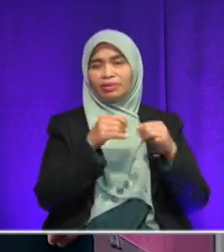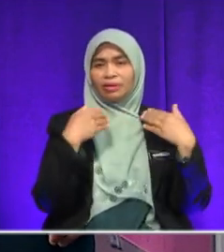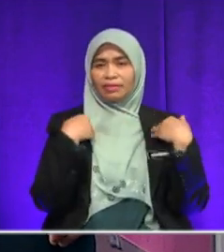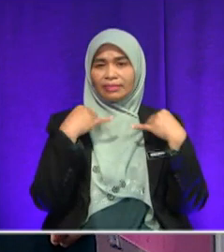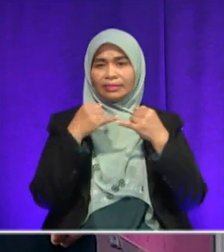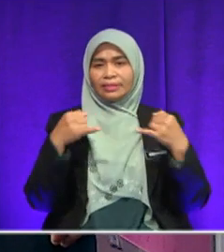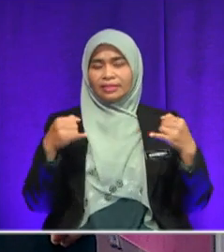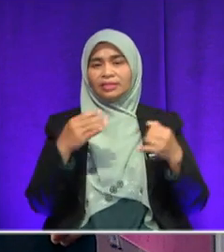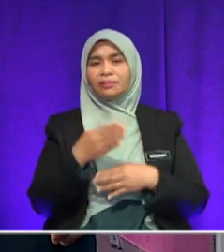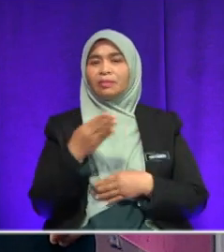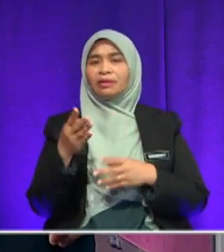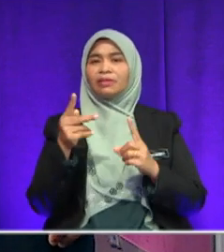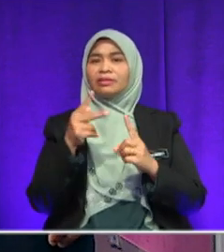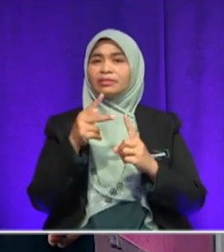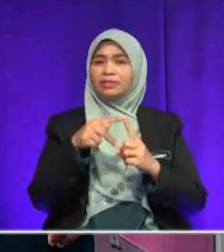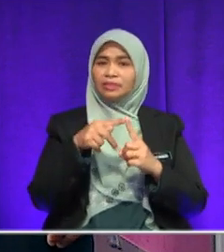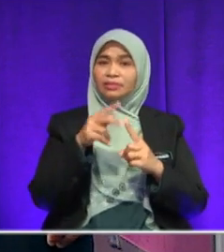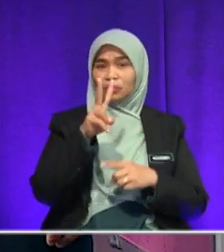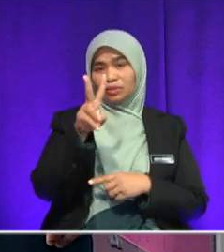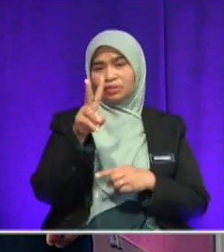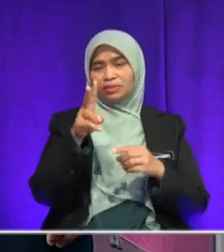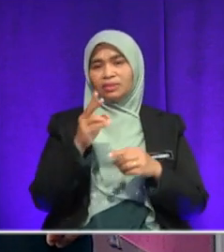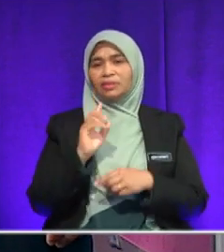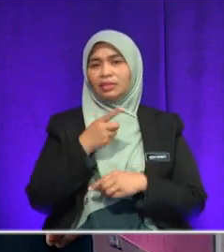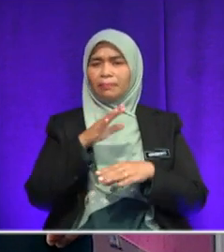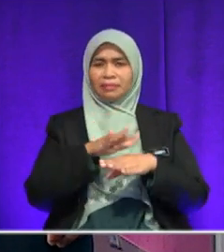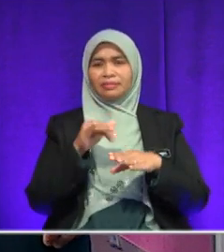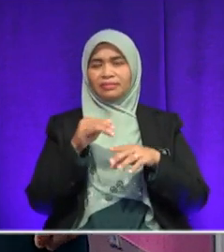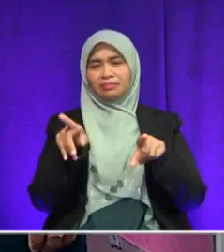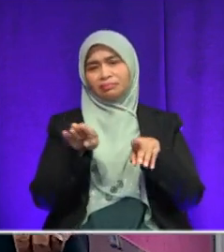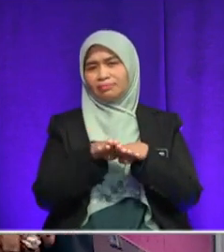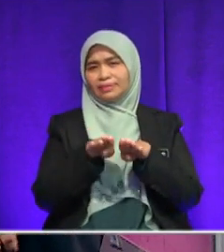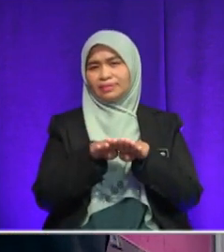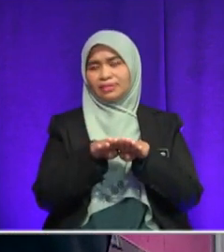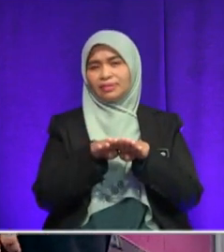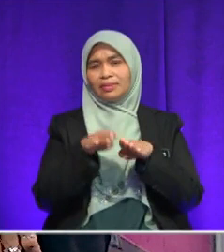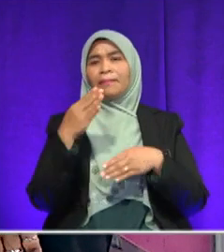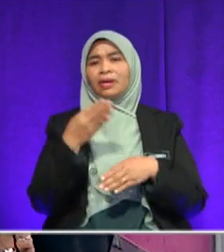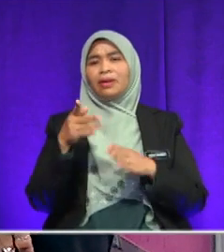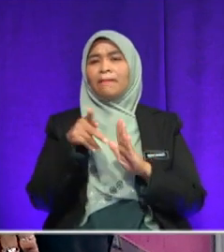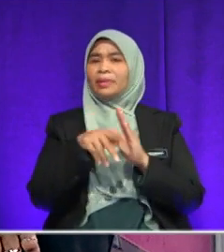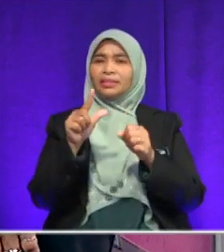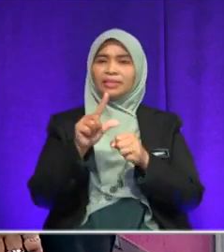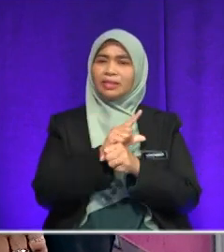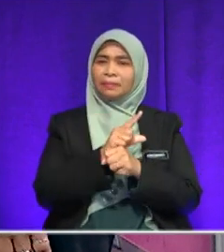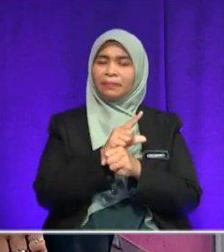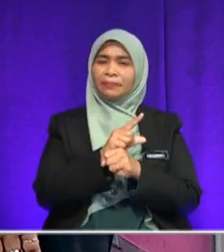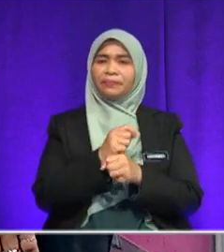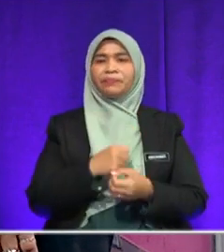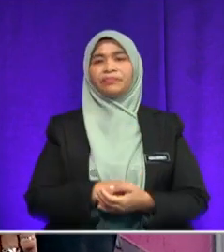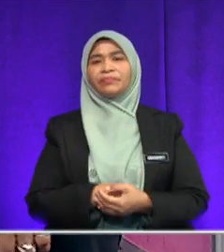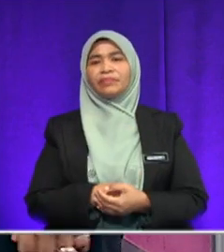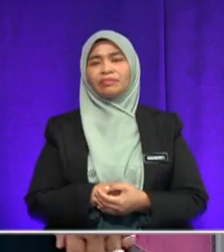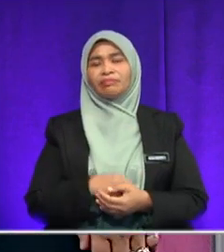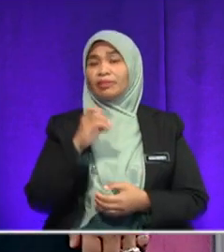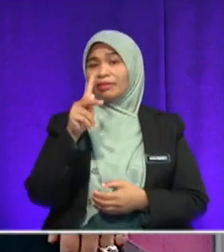yang kedua, kita panggil sebagai barang penggenap. Sekejap.